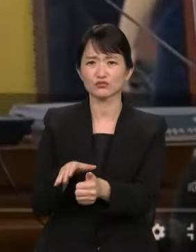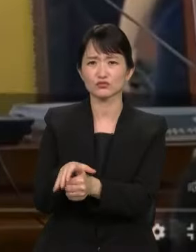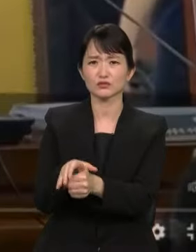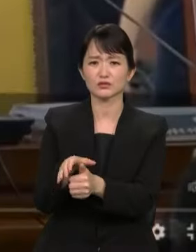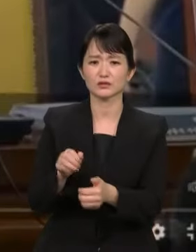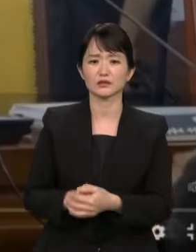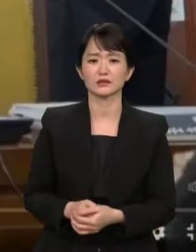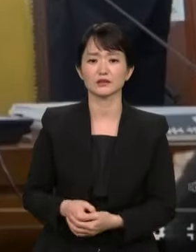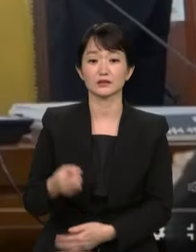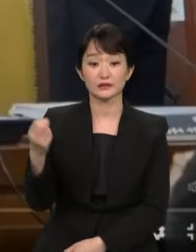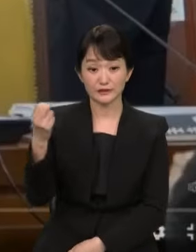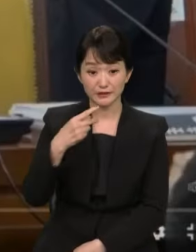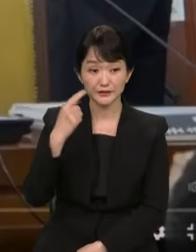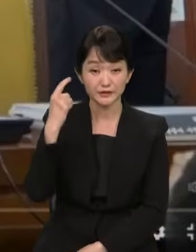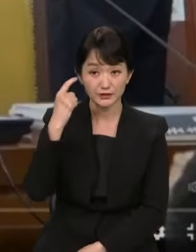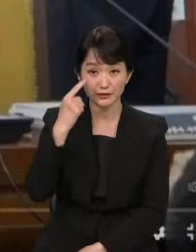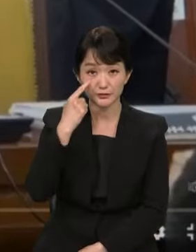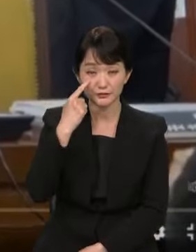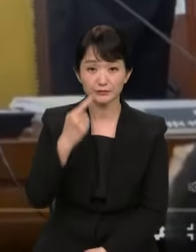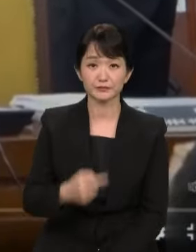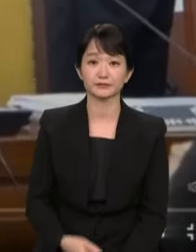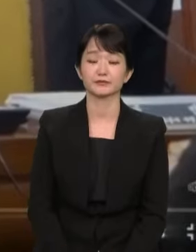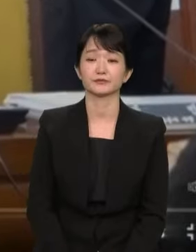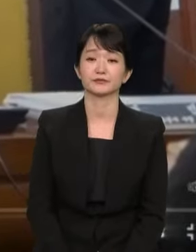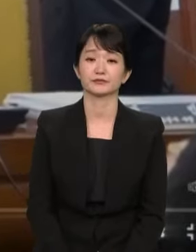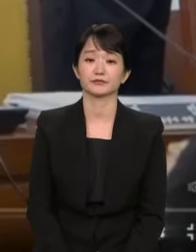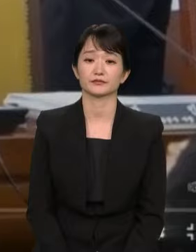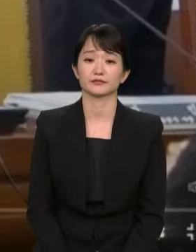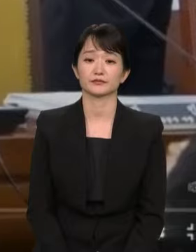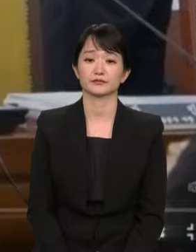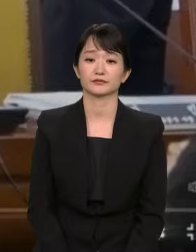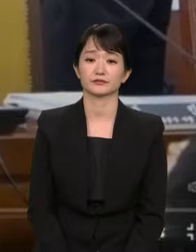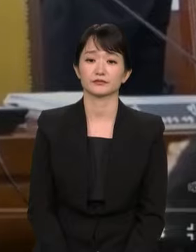자, 다시 한 번 더 듣겠습니다.